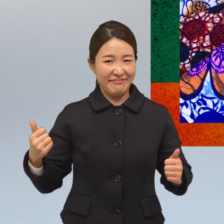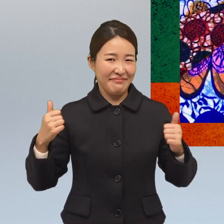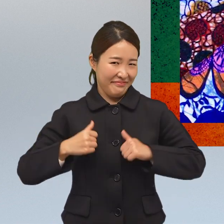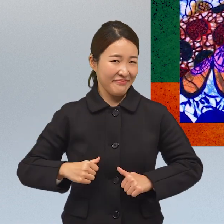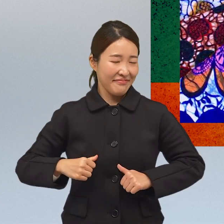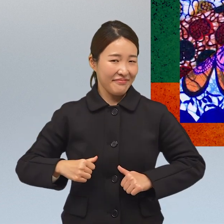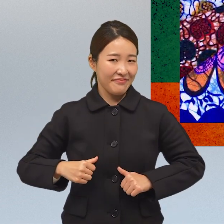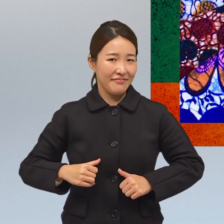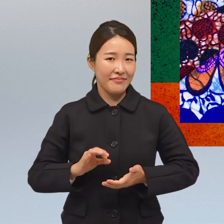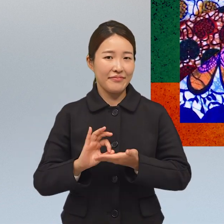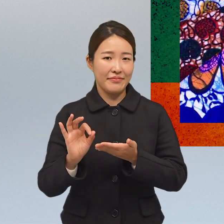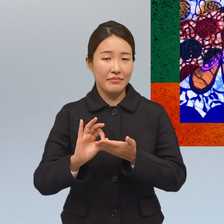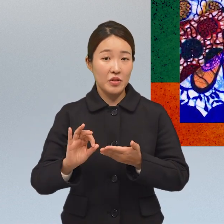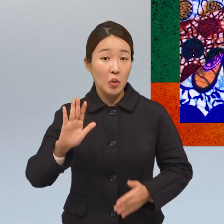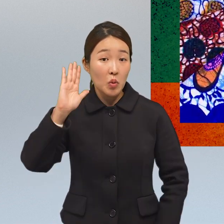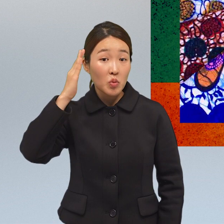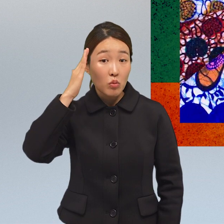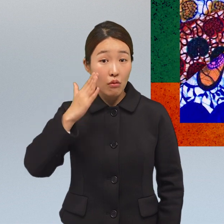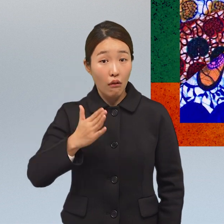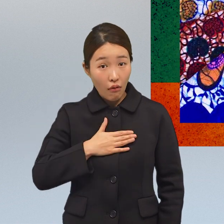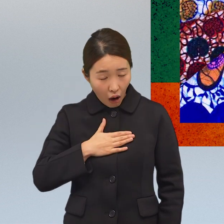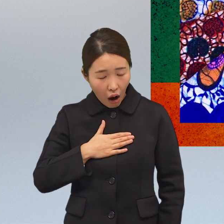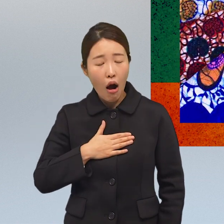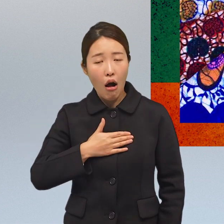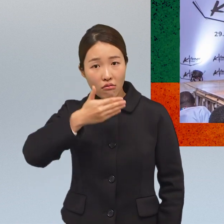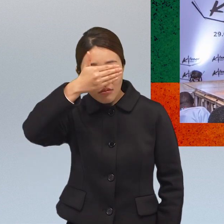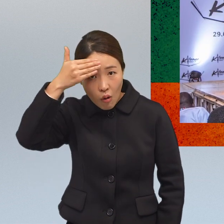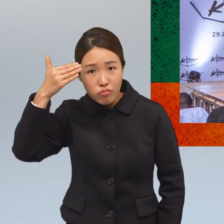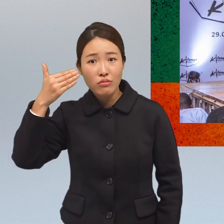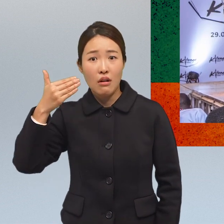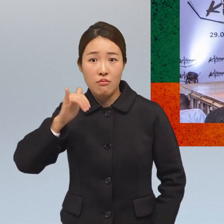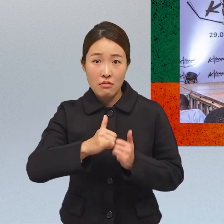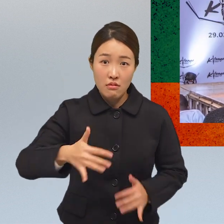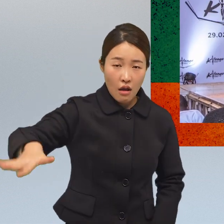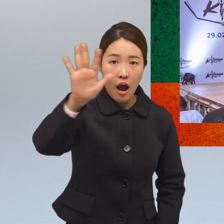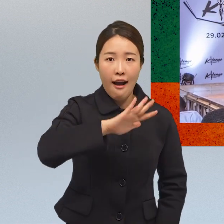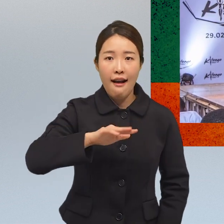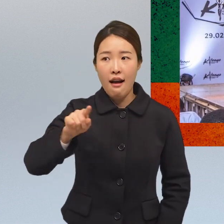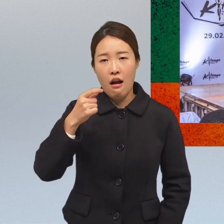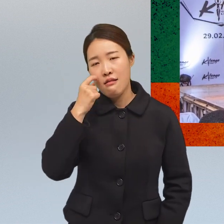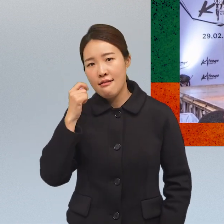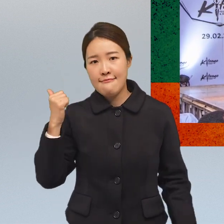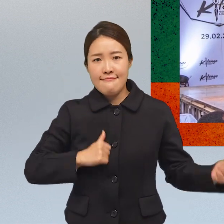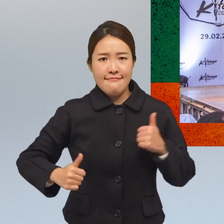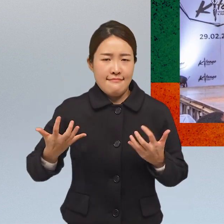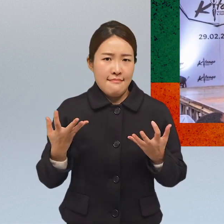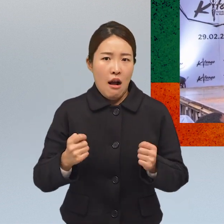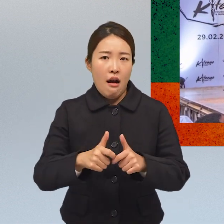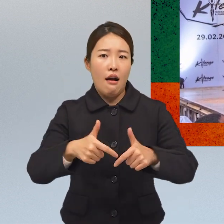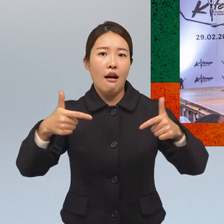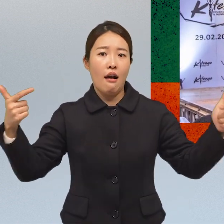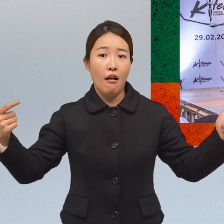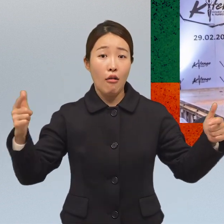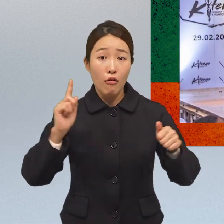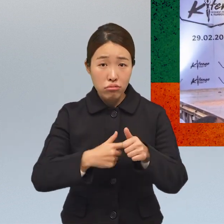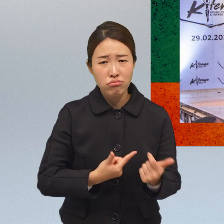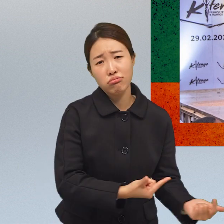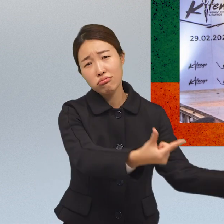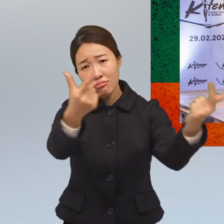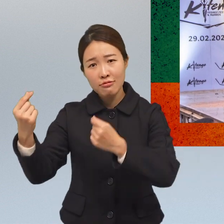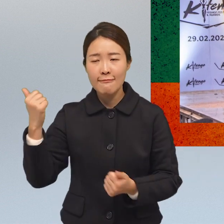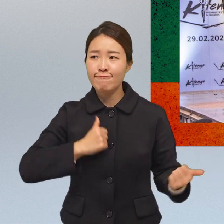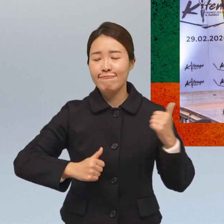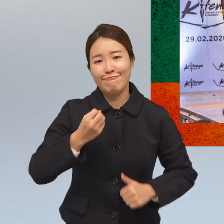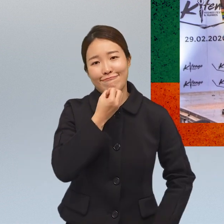디자인을 입었었는데 네. 요즘은 젊은 사람들이, 저도 기탱게 많이 입습니다. 이제 다 같이 입을 수